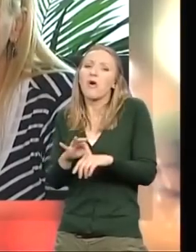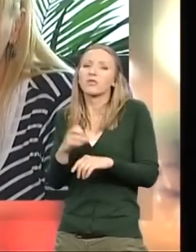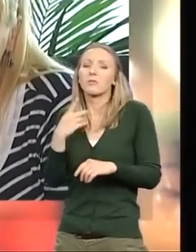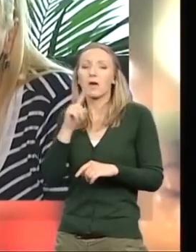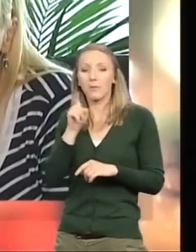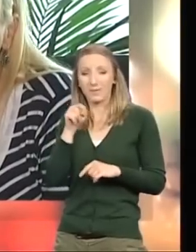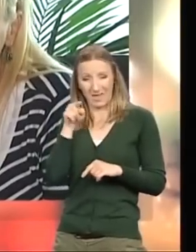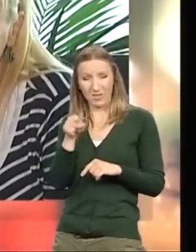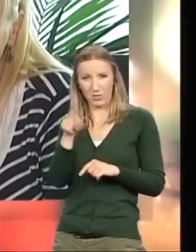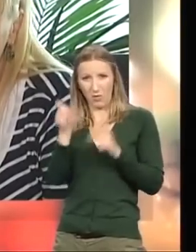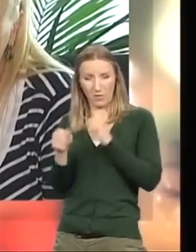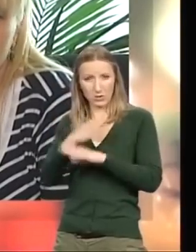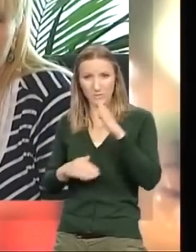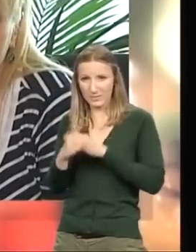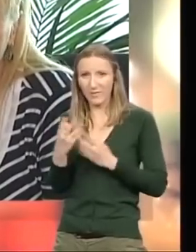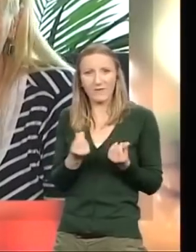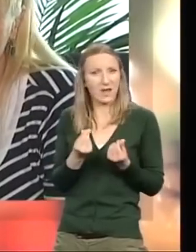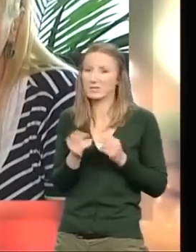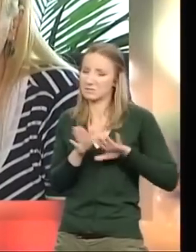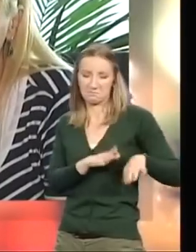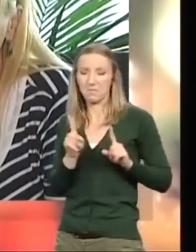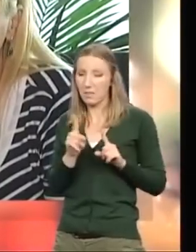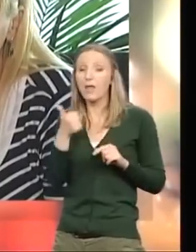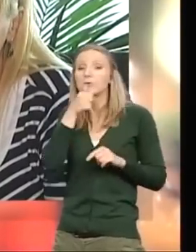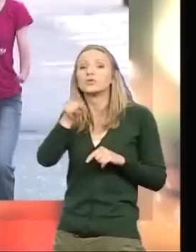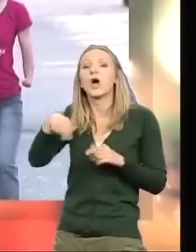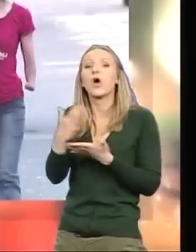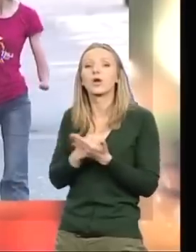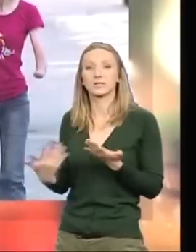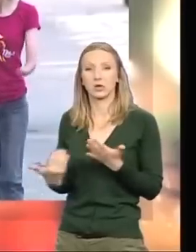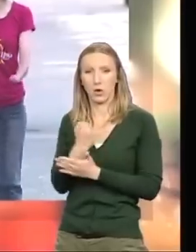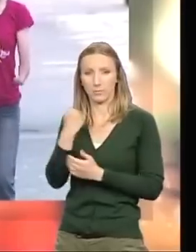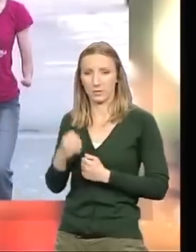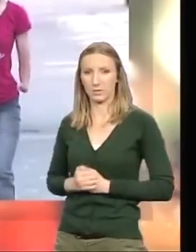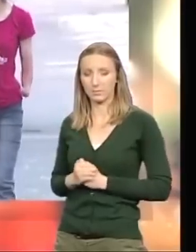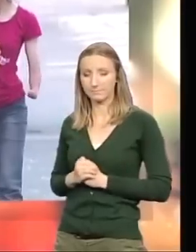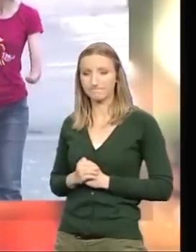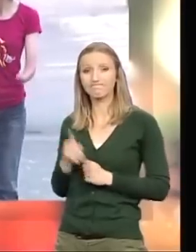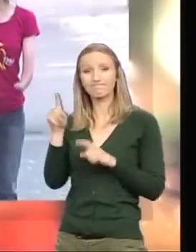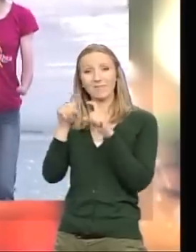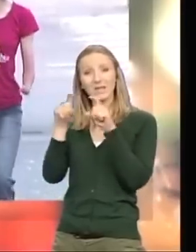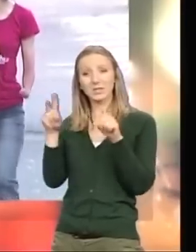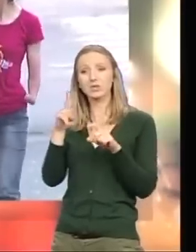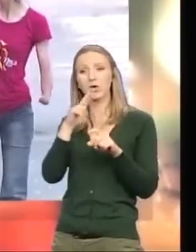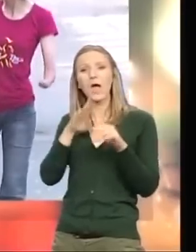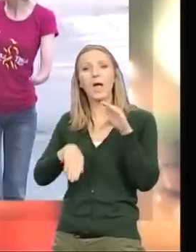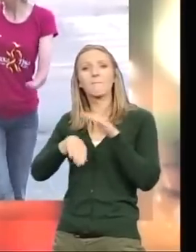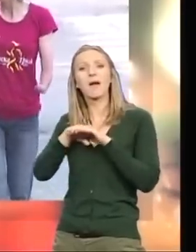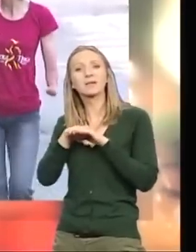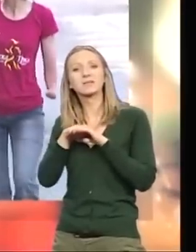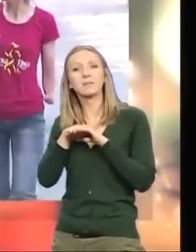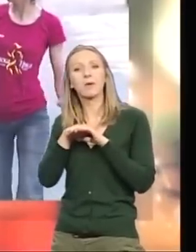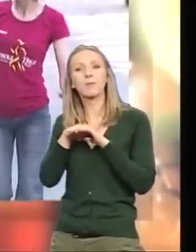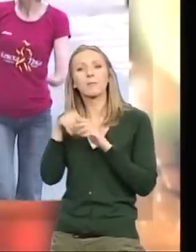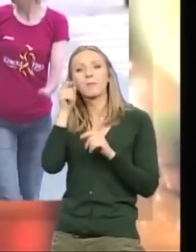financijskim efektima, nego pre svega onim šta će korisnik dobiti. U institucijama čiji su kapaciteti maksimalno